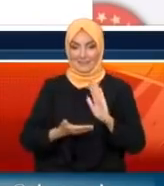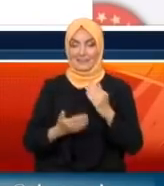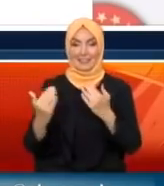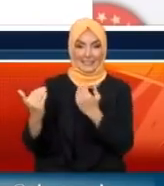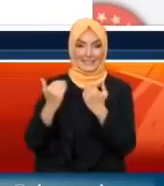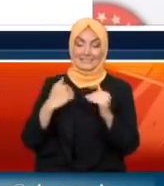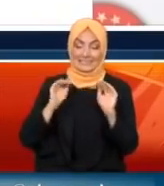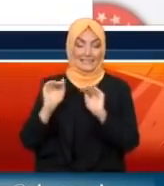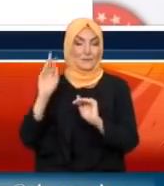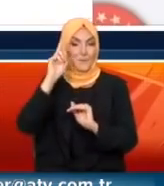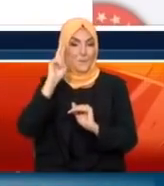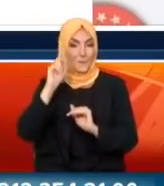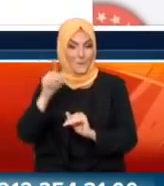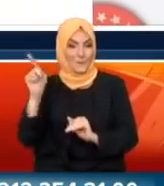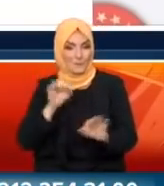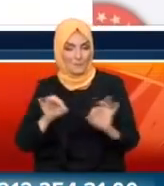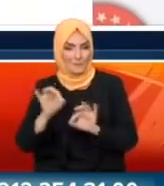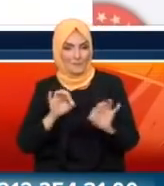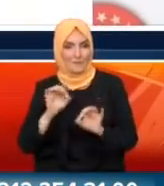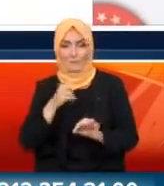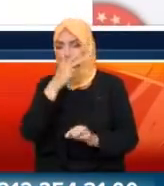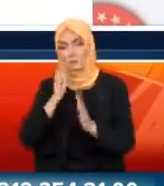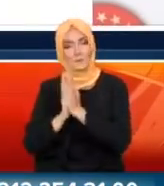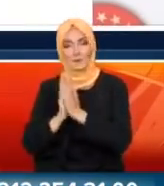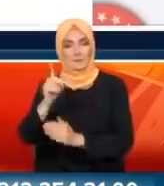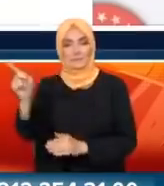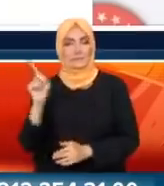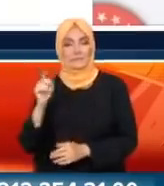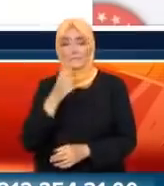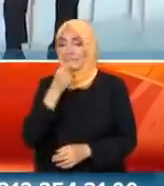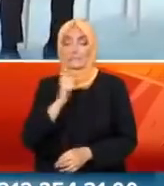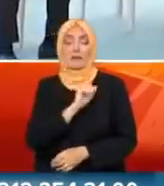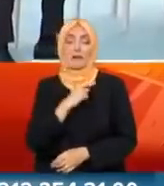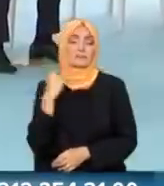hiç kusura bakmasınlar. Asla izin vermeyeceğiz.